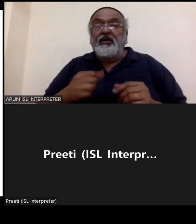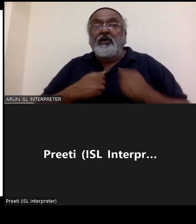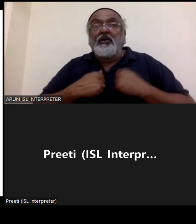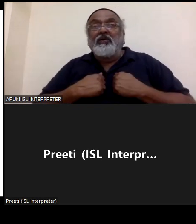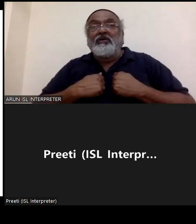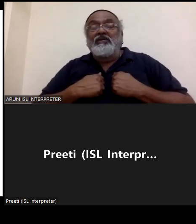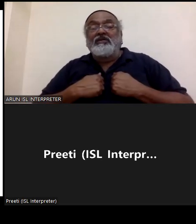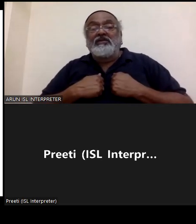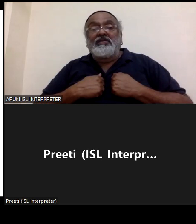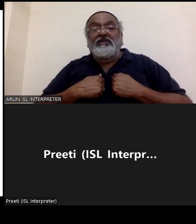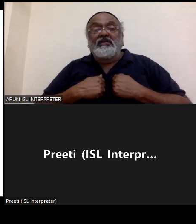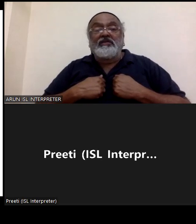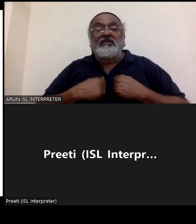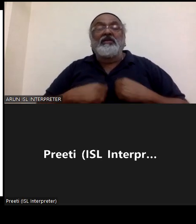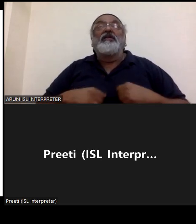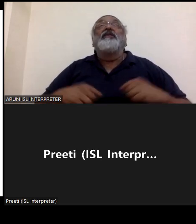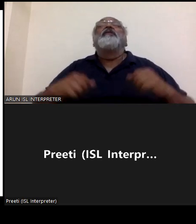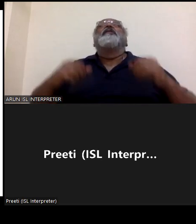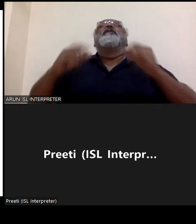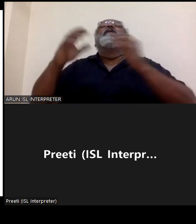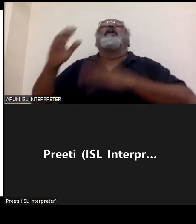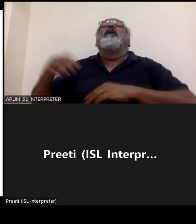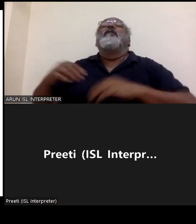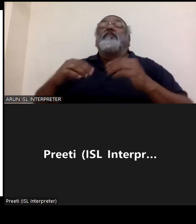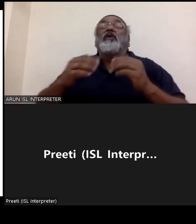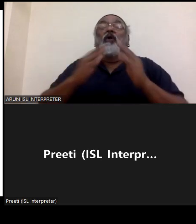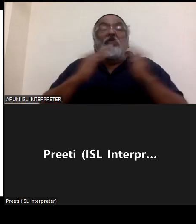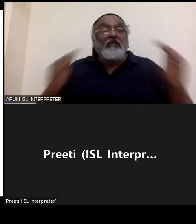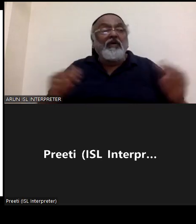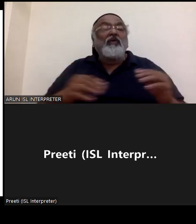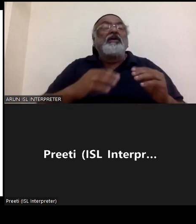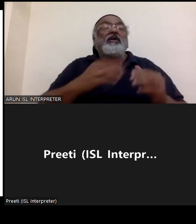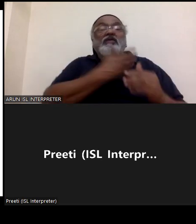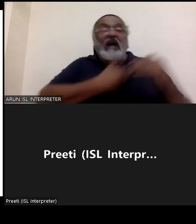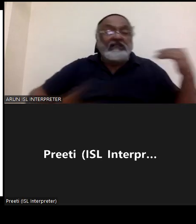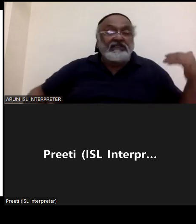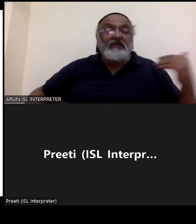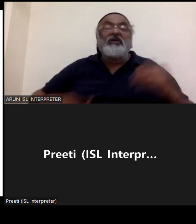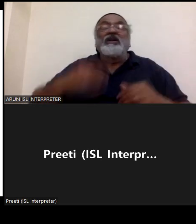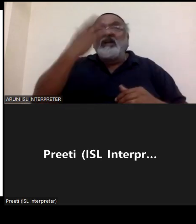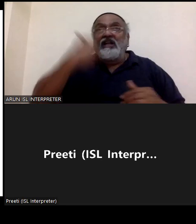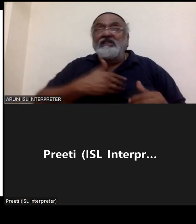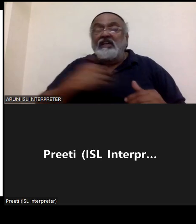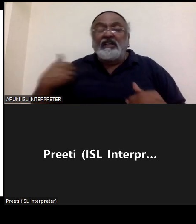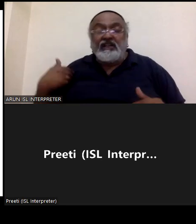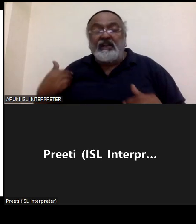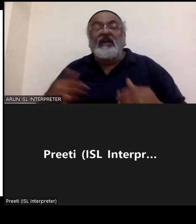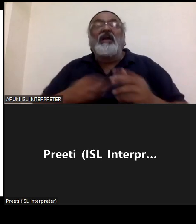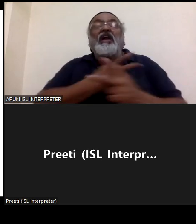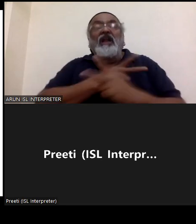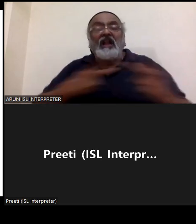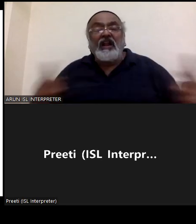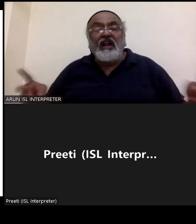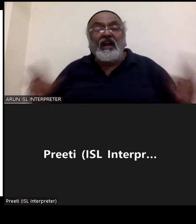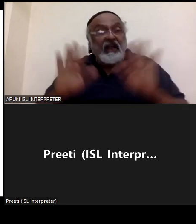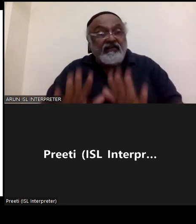कि भाई हम फलाना धर्म, हम फलाना जात और ये सब बातें सामने आने लग जाए, हम ये हम वो, उसके